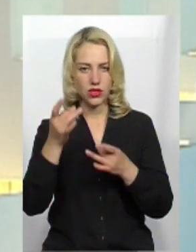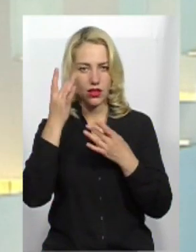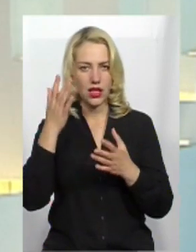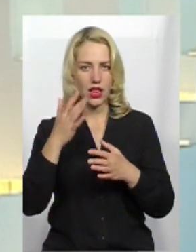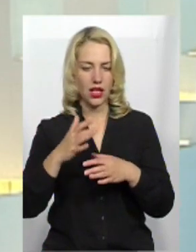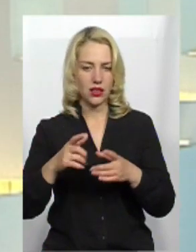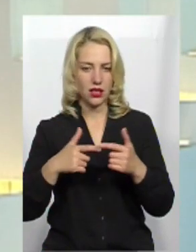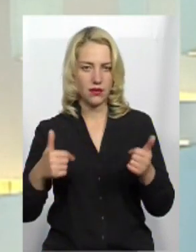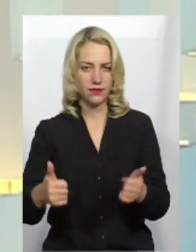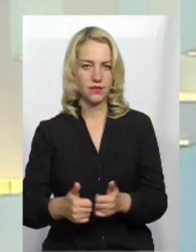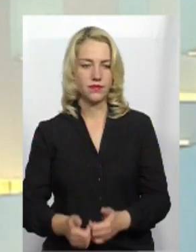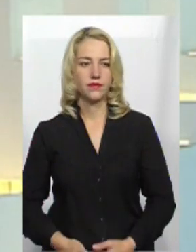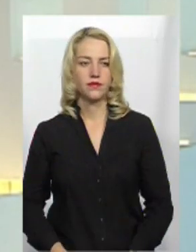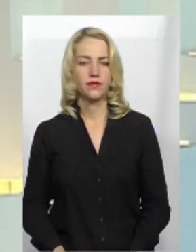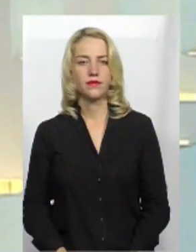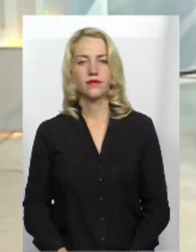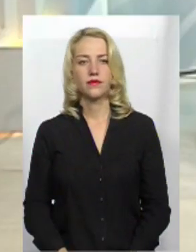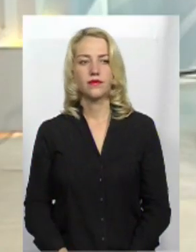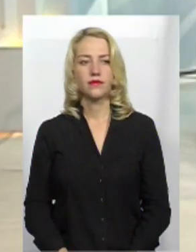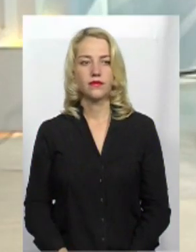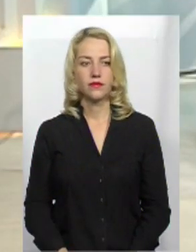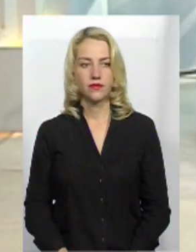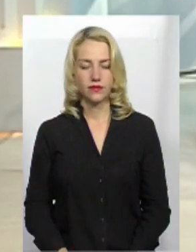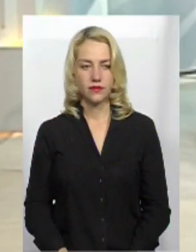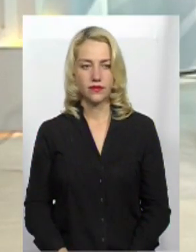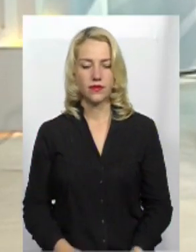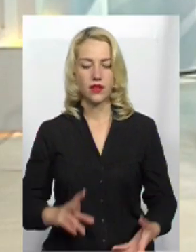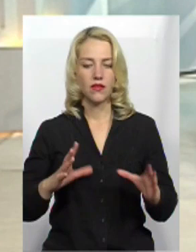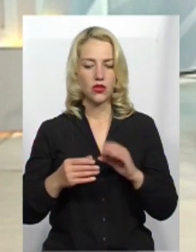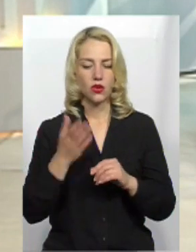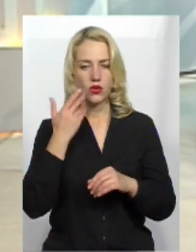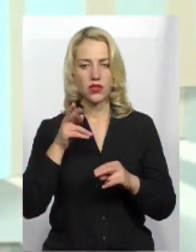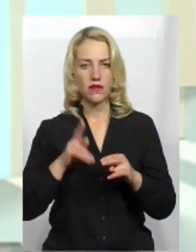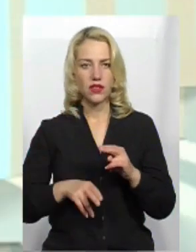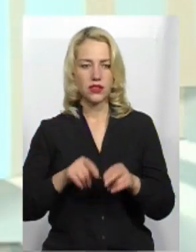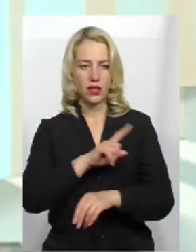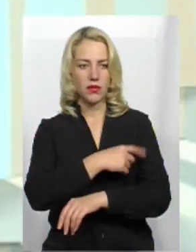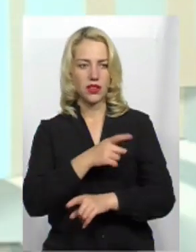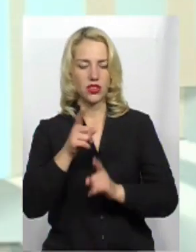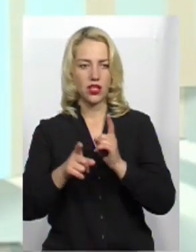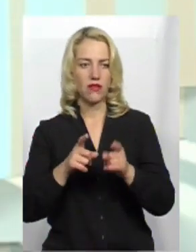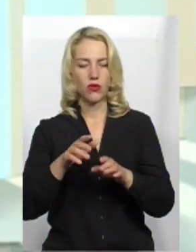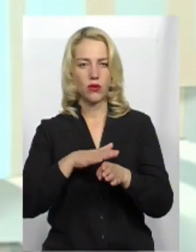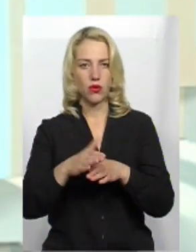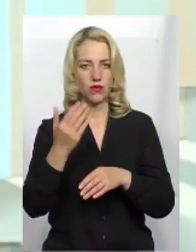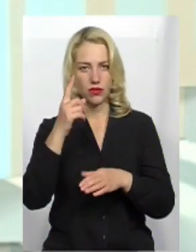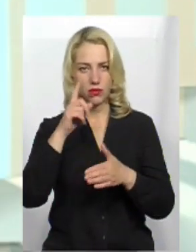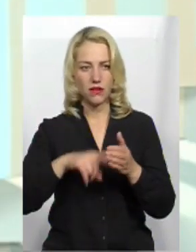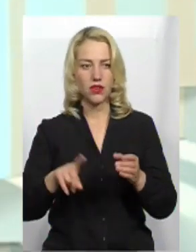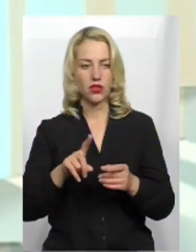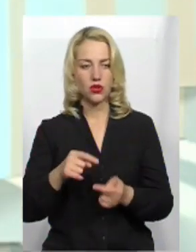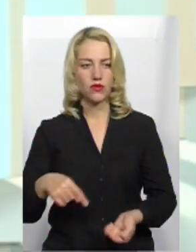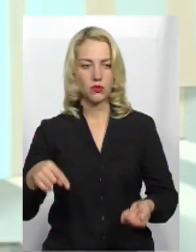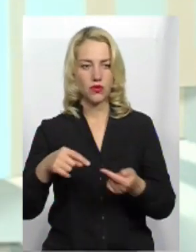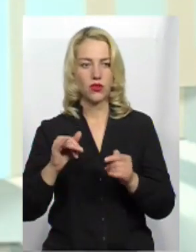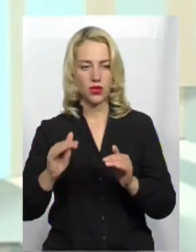галузь в нашому житті. Уточнення в результаті, от коли завершується медична реформа повністю, ви впевнені, що відповідно